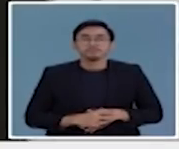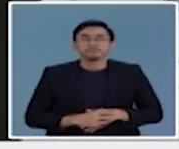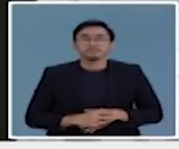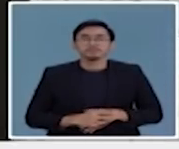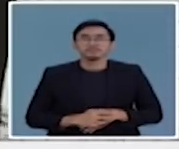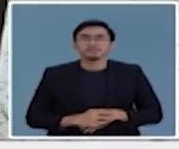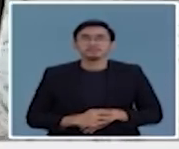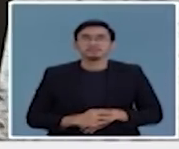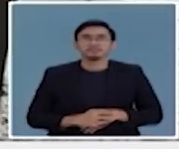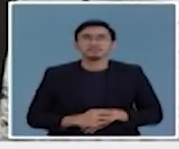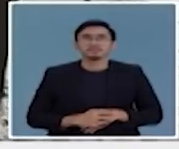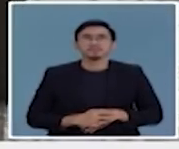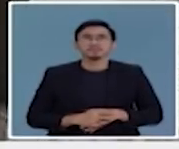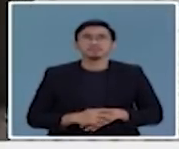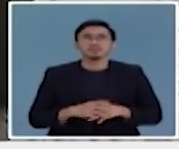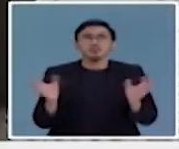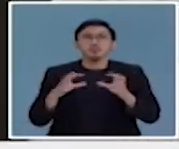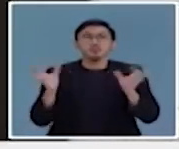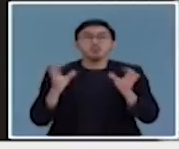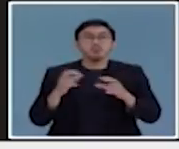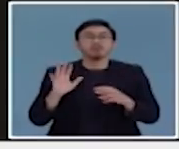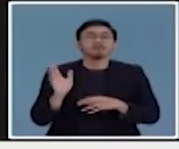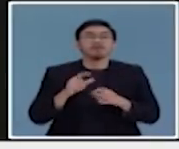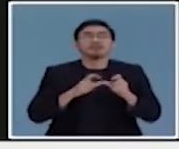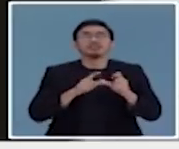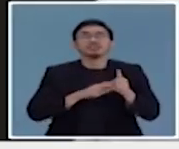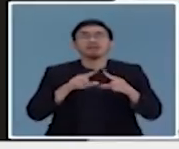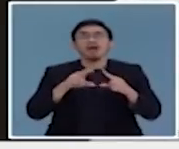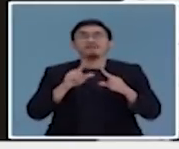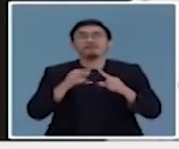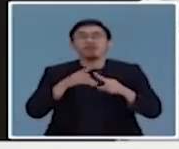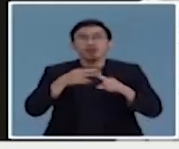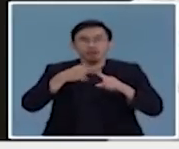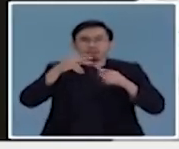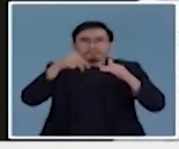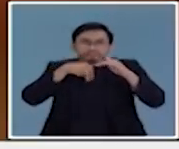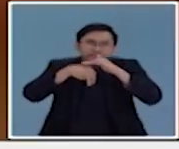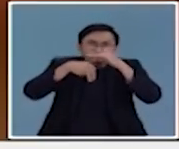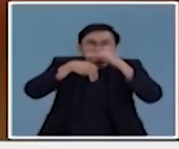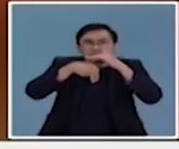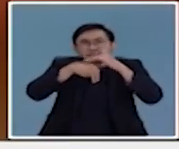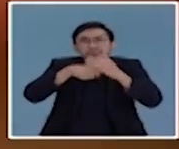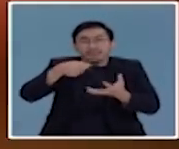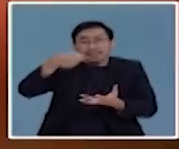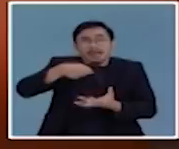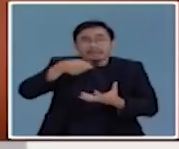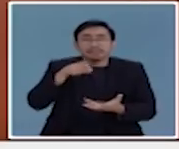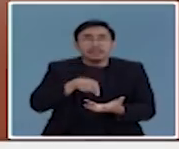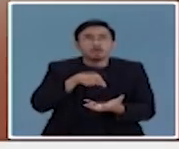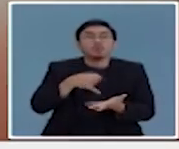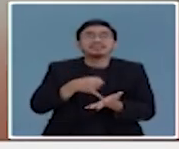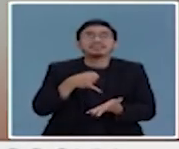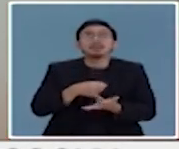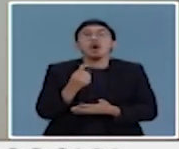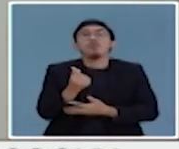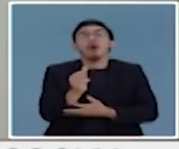Di tengah derasnya hujan, Saiful berteduh dengan kresek merahnya. Tak sembarangan, kresek ini berisi uang receh pecahan Rp1.000